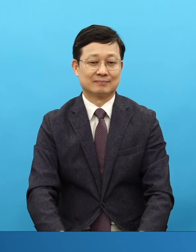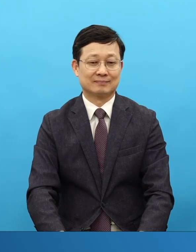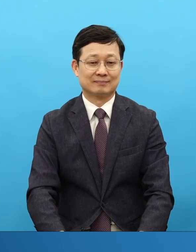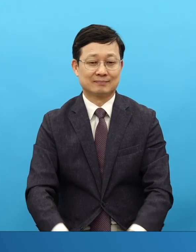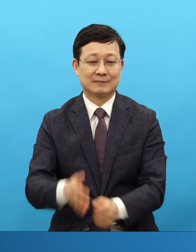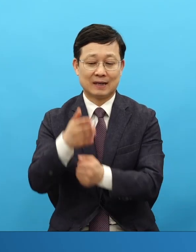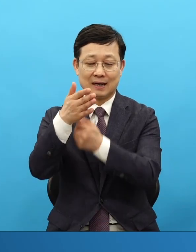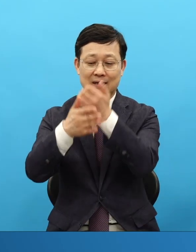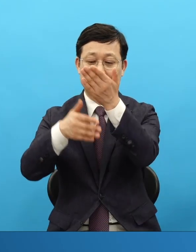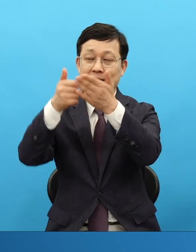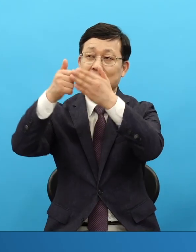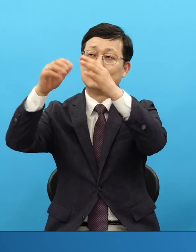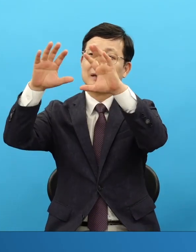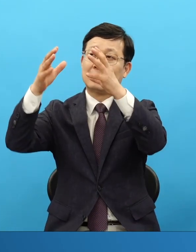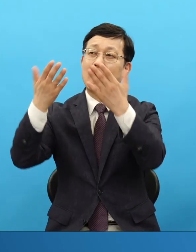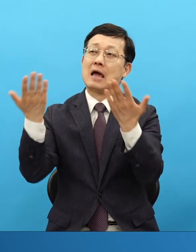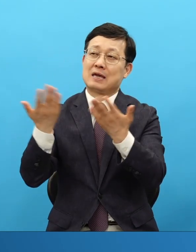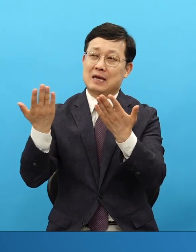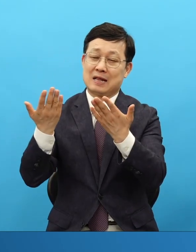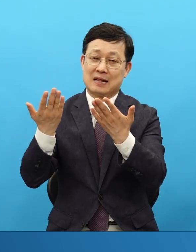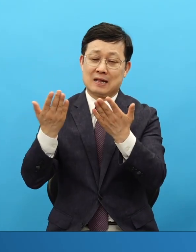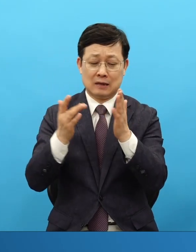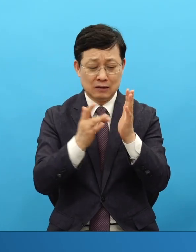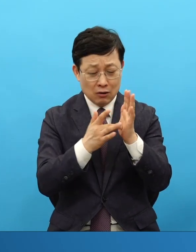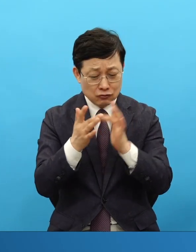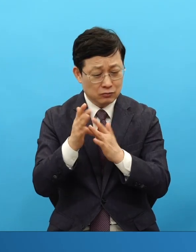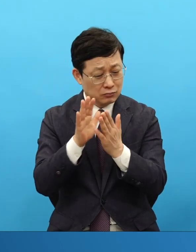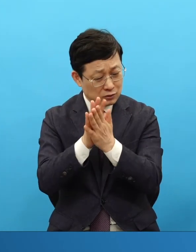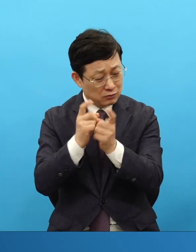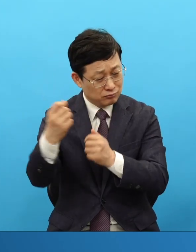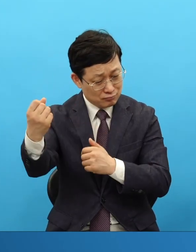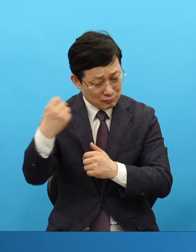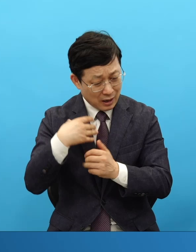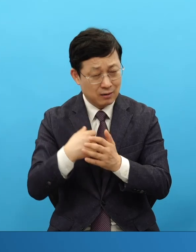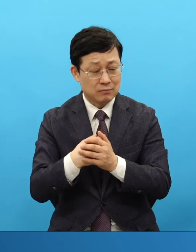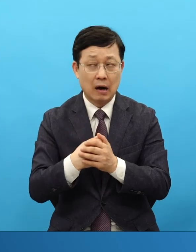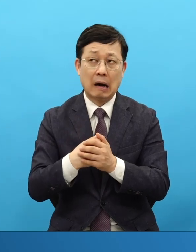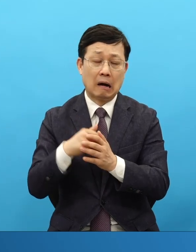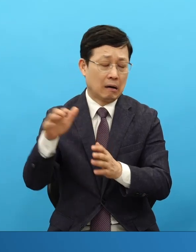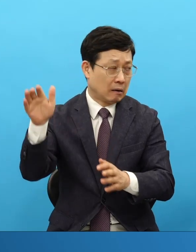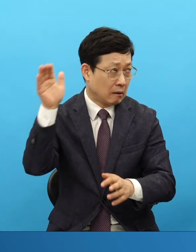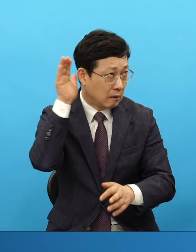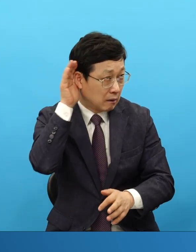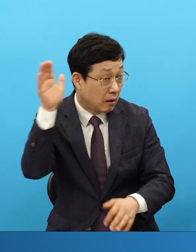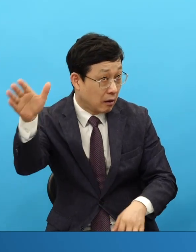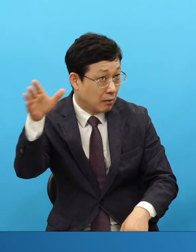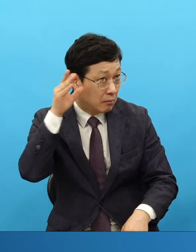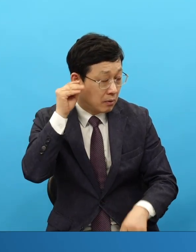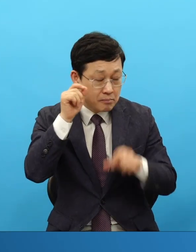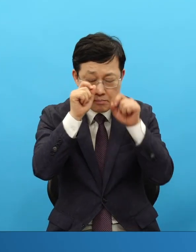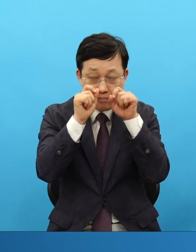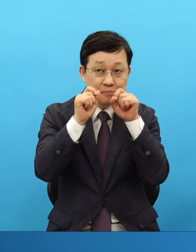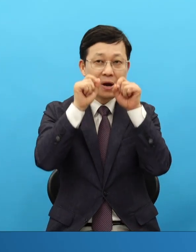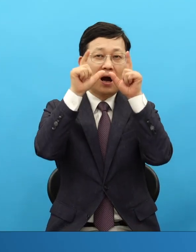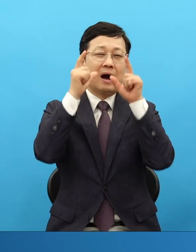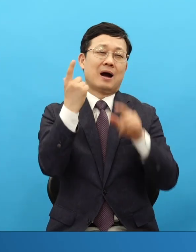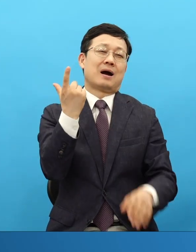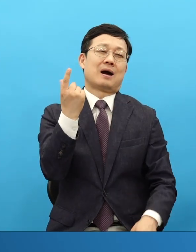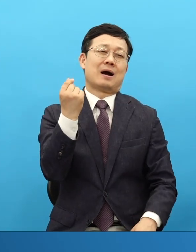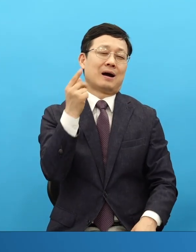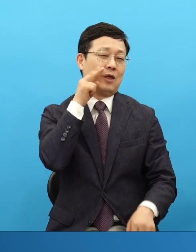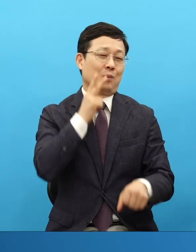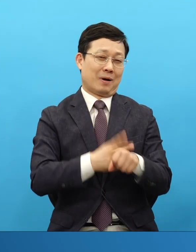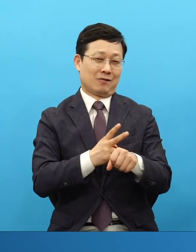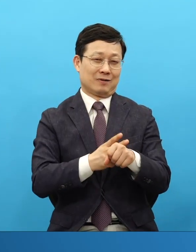하나님 나라의 일이라고 예수님이 설명했어요. The works of the kingdom of God, Jesus 이걸 explained. 알아들은 사람이 바울입니다. And the one who understood this was